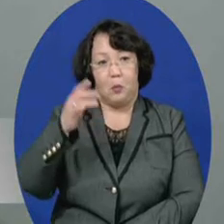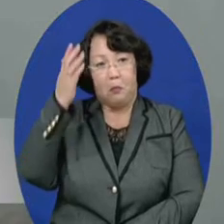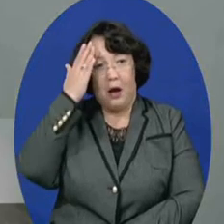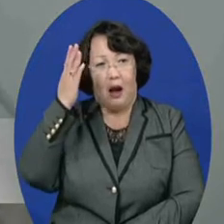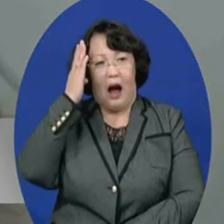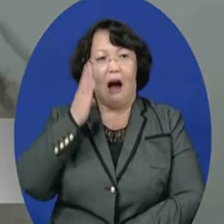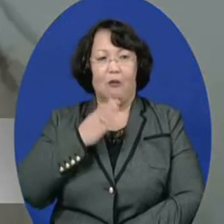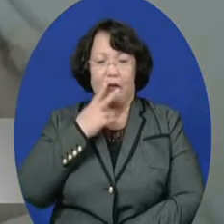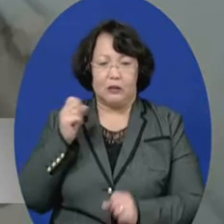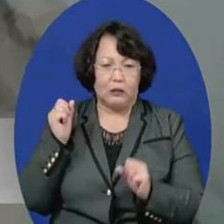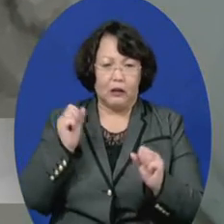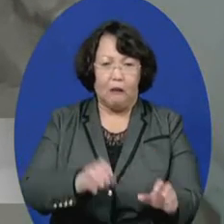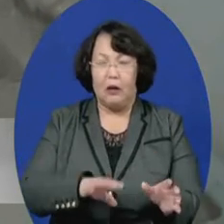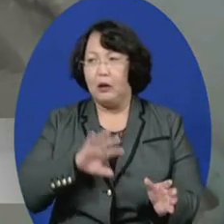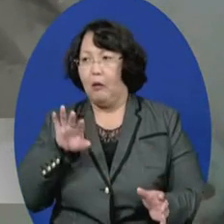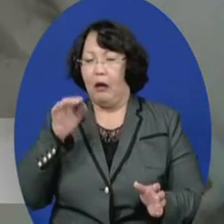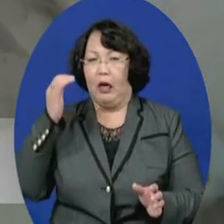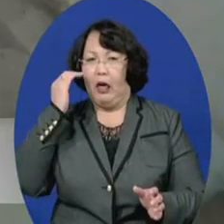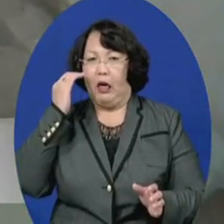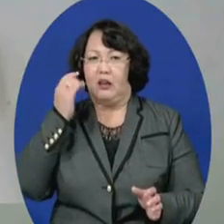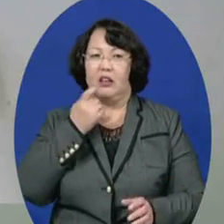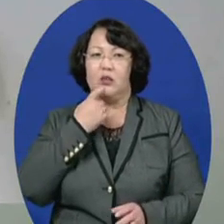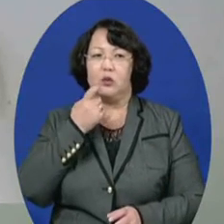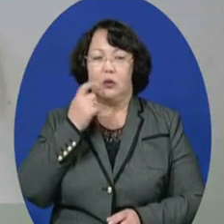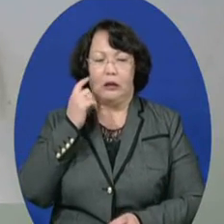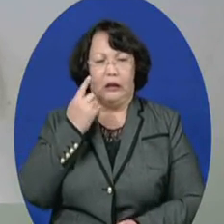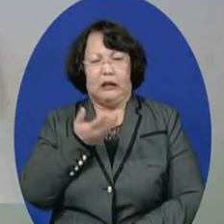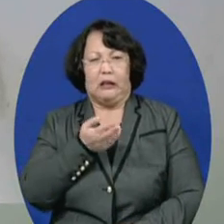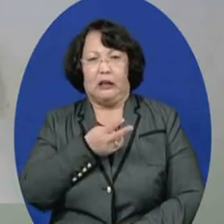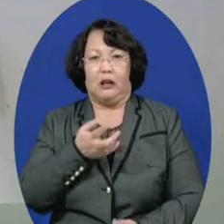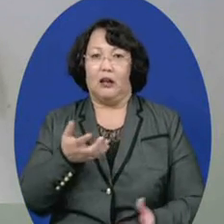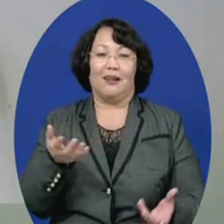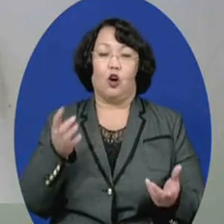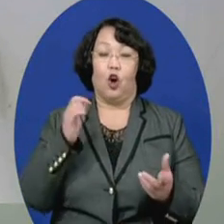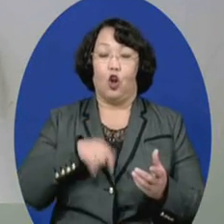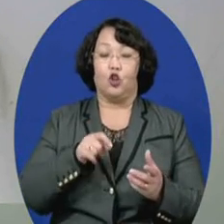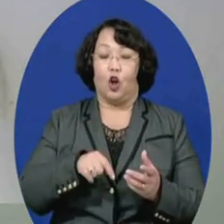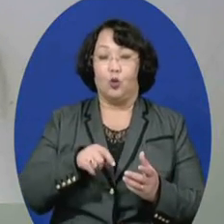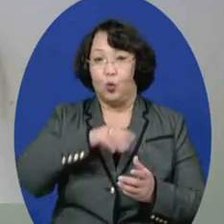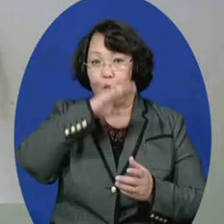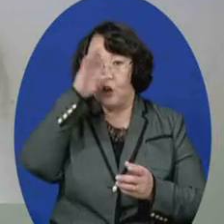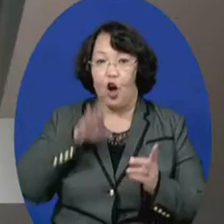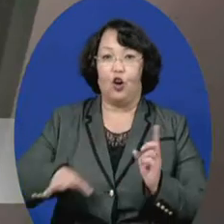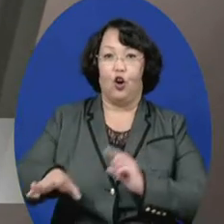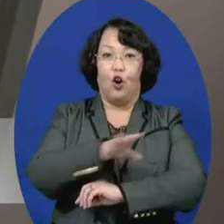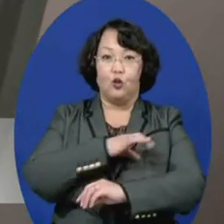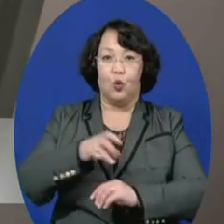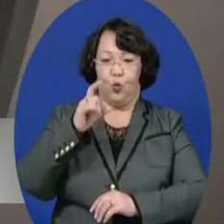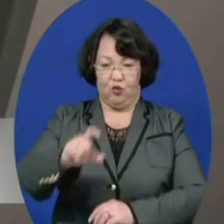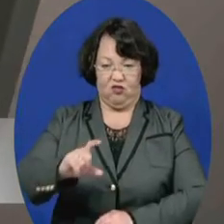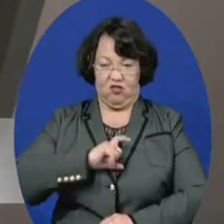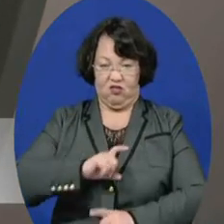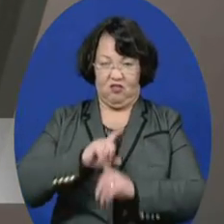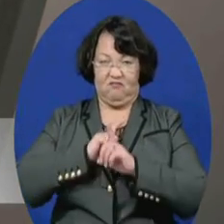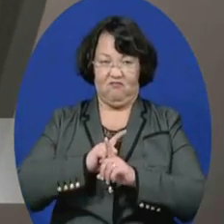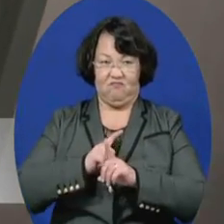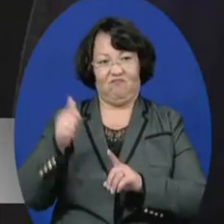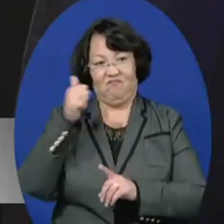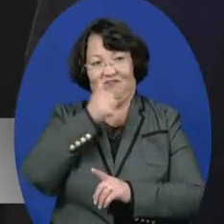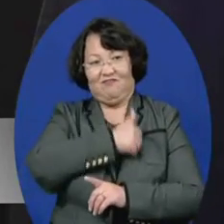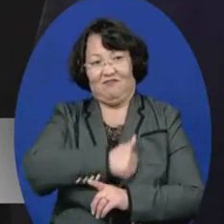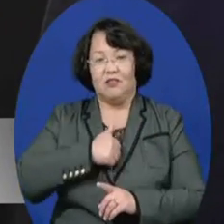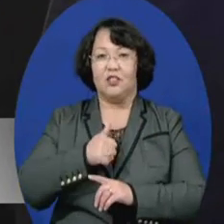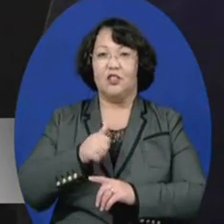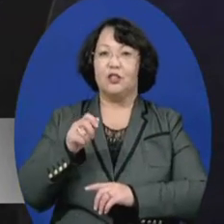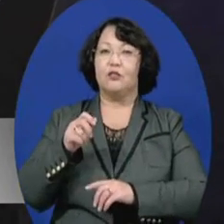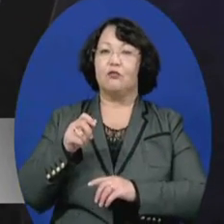үлдэх аав ээжийн сэтгэл зовдөг тийм ээ. Энэ ажил шийдэгдсэний дараа дулаахан орчинд одоо хүний үндсэн эрхээ эдлэх ийм одоо боломж бүрдэж байгаа бас баяртай